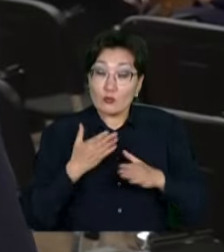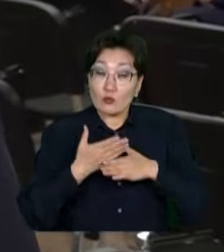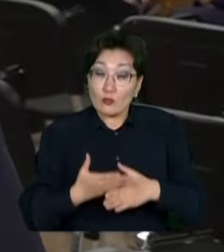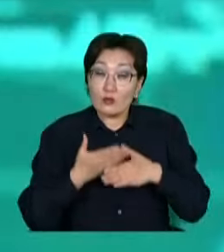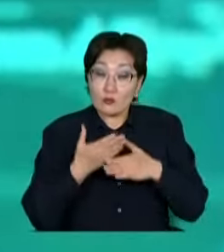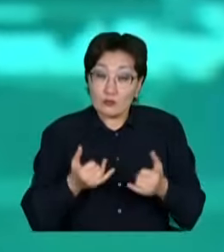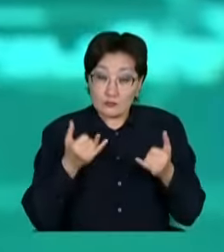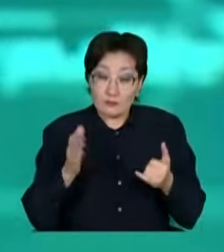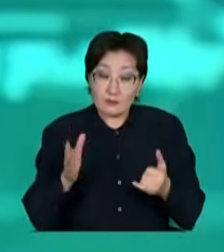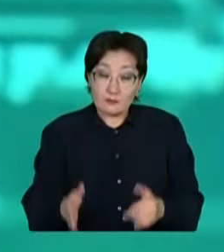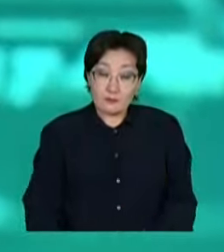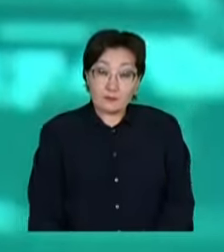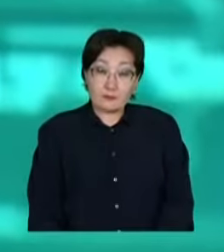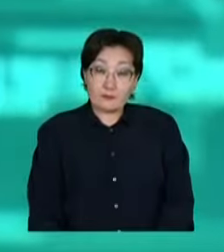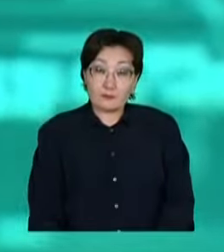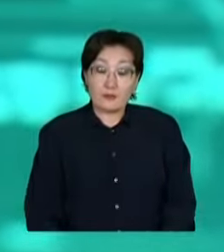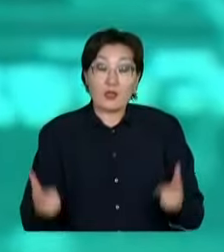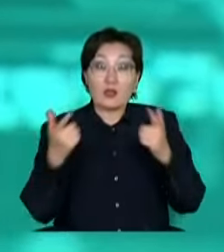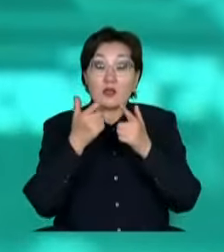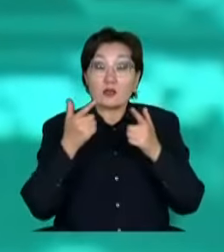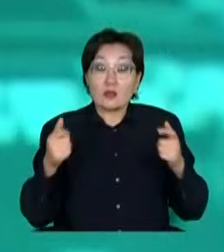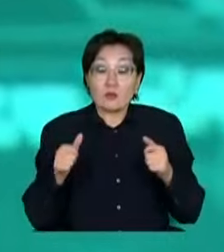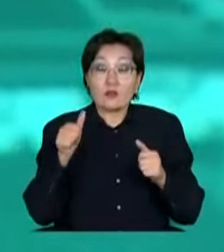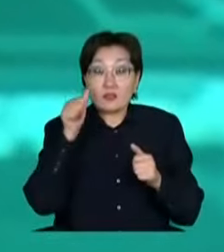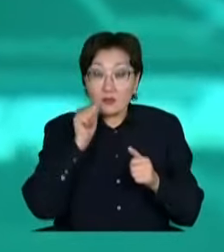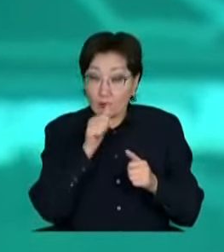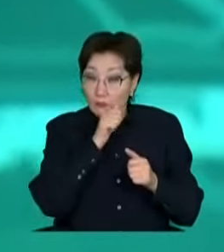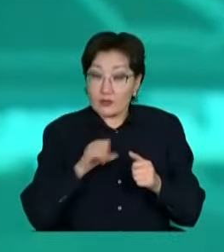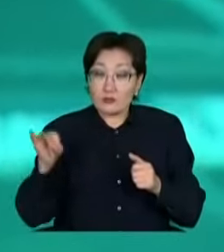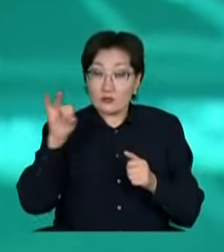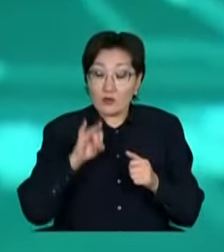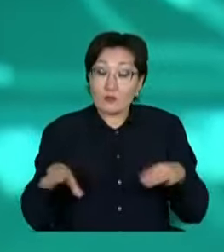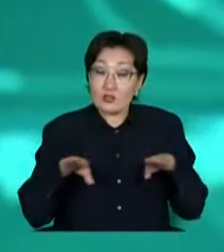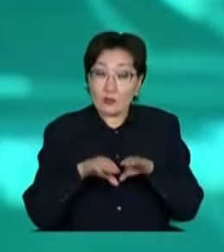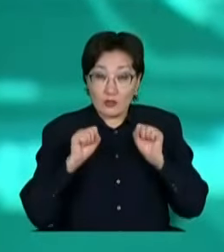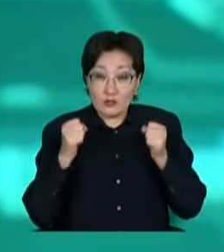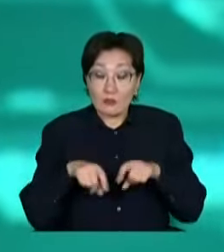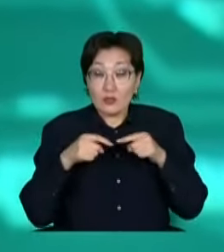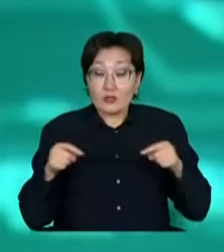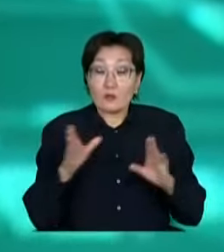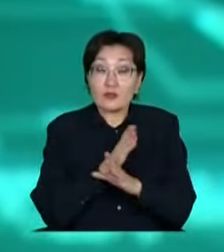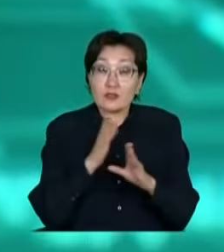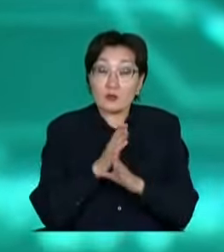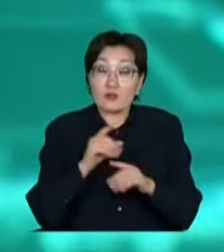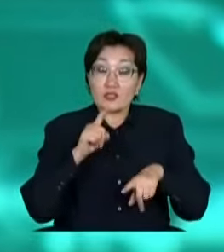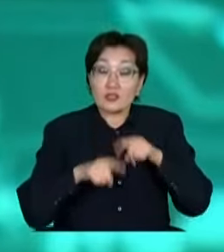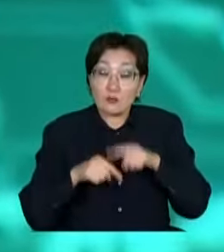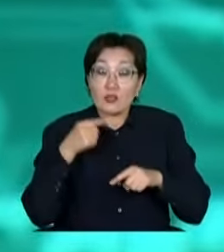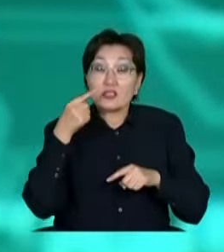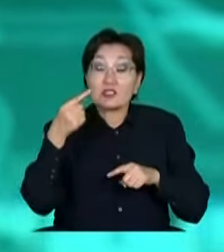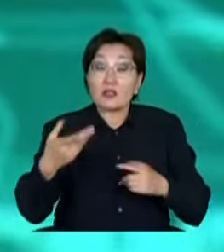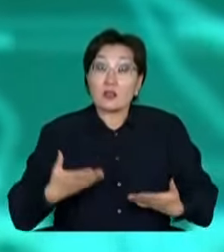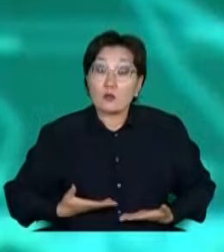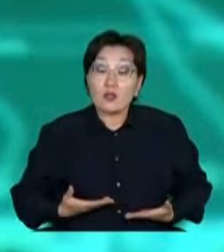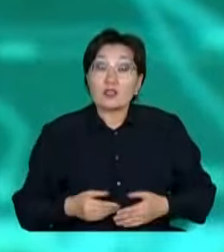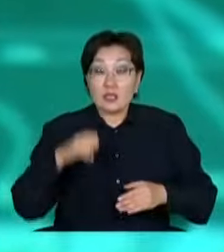көрсетеміз. Жария болғанды жасырып қалсаң да тарихты тұмшалау мүмкін емес. Түрлі тағдырмен атамекеннен алшақ ғұмыр кешіп